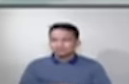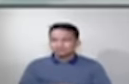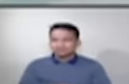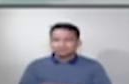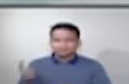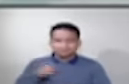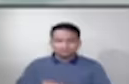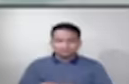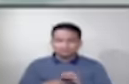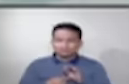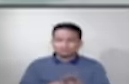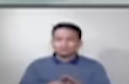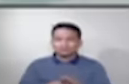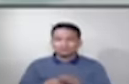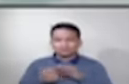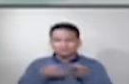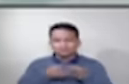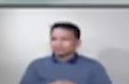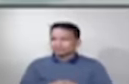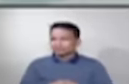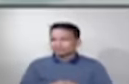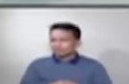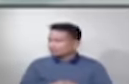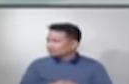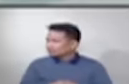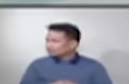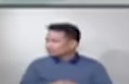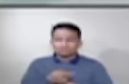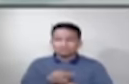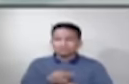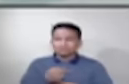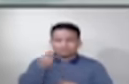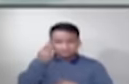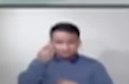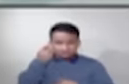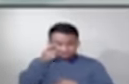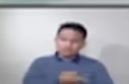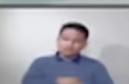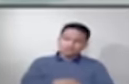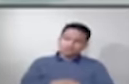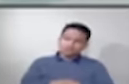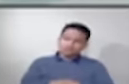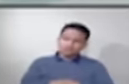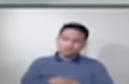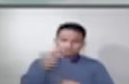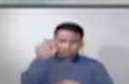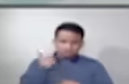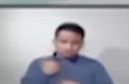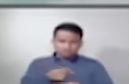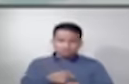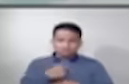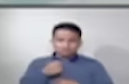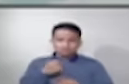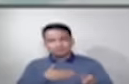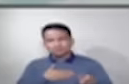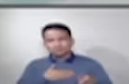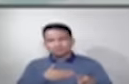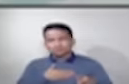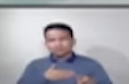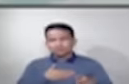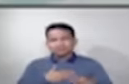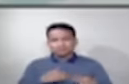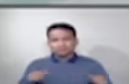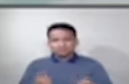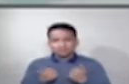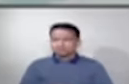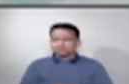andito po si Mrs. Gusto na po kayo makausap, sir. Madam, kausapin mo na si Patrolman. Sabi ko naman sa'yo, kulang yung Hindi ba nakayusap naman ako sa iyo? Dalawang beses